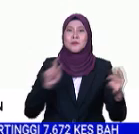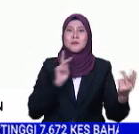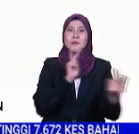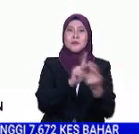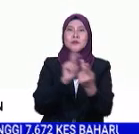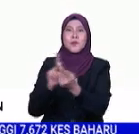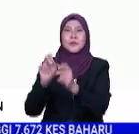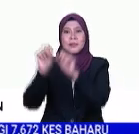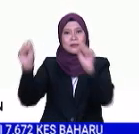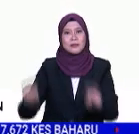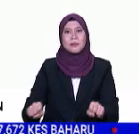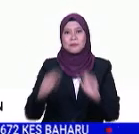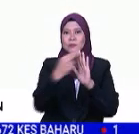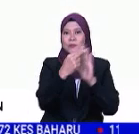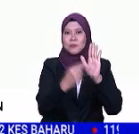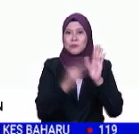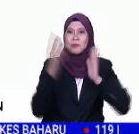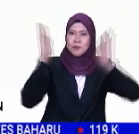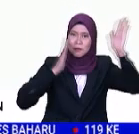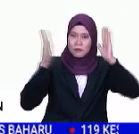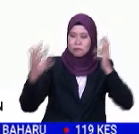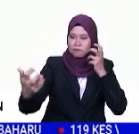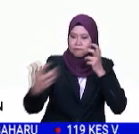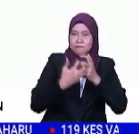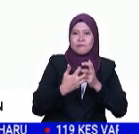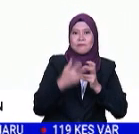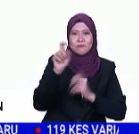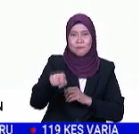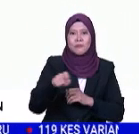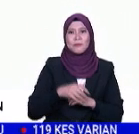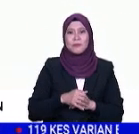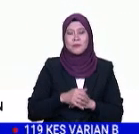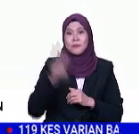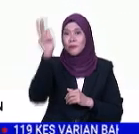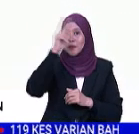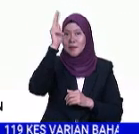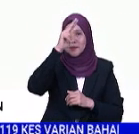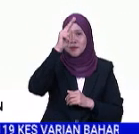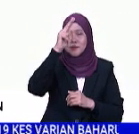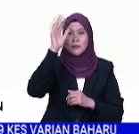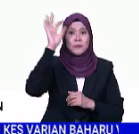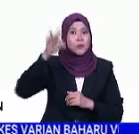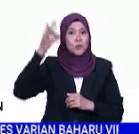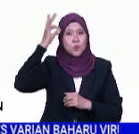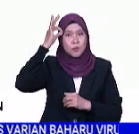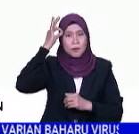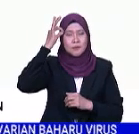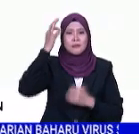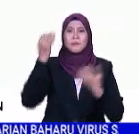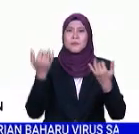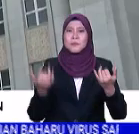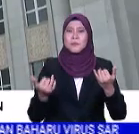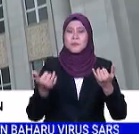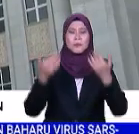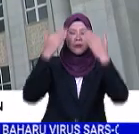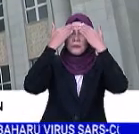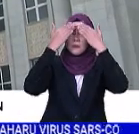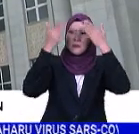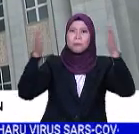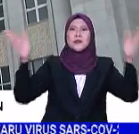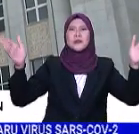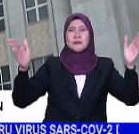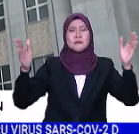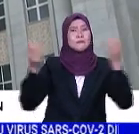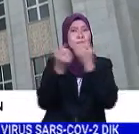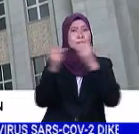kesesuaian sistem perundangan Malaysia. Menurutnya, kerajaan persekutuan yang sentiasa terbuka